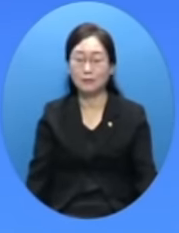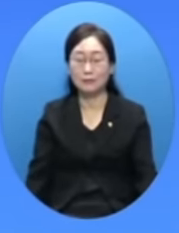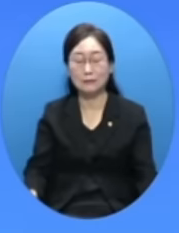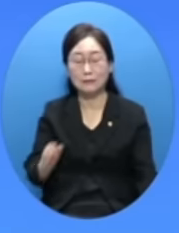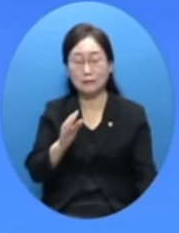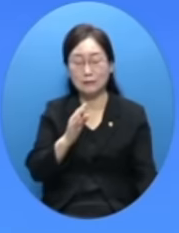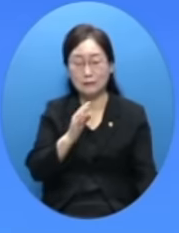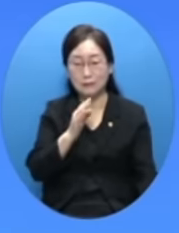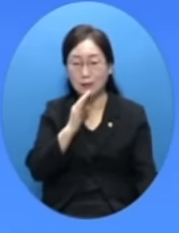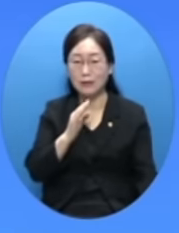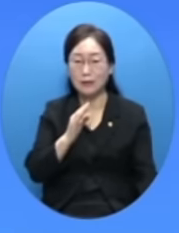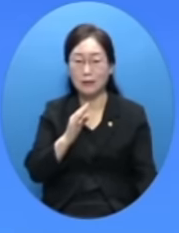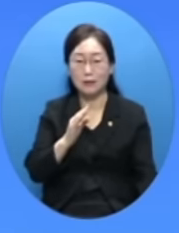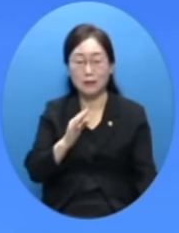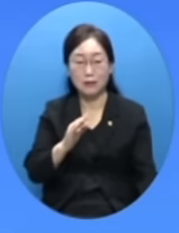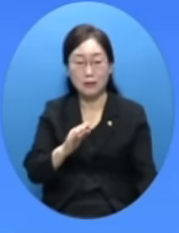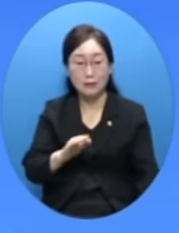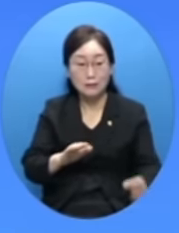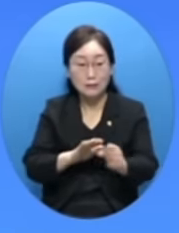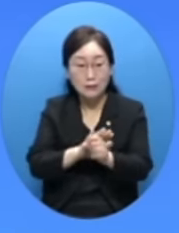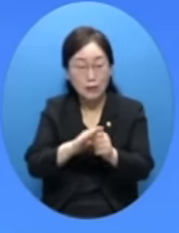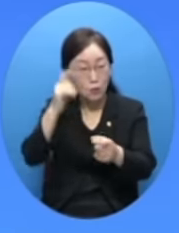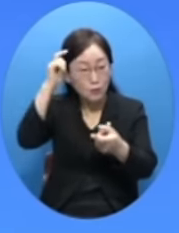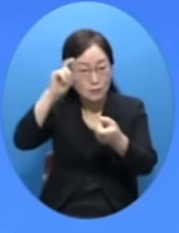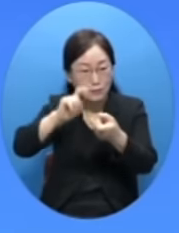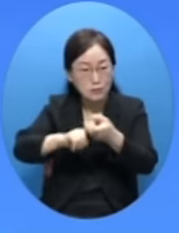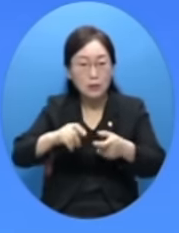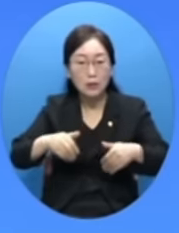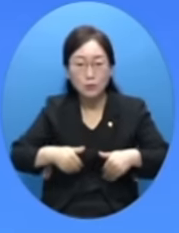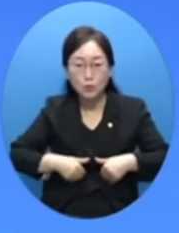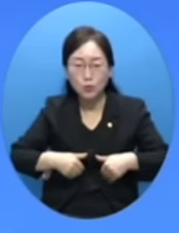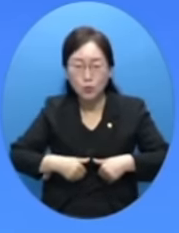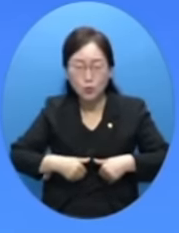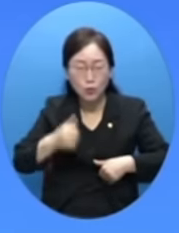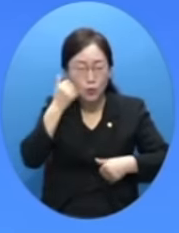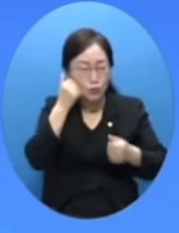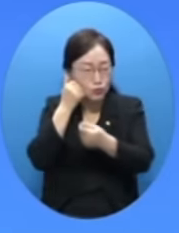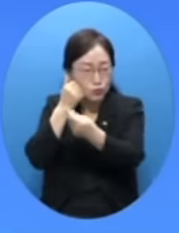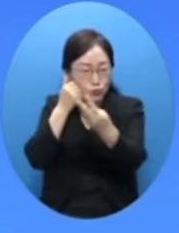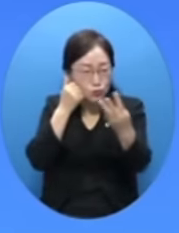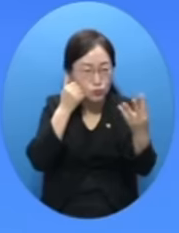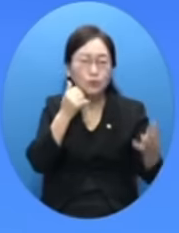정말로 우리의 사랑에 관심이 필요한 많은 사람이 있는 것을 알 수 있습니다.